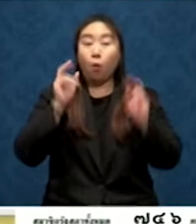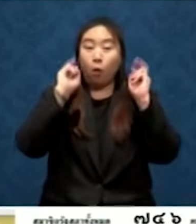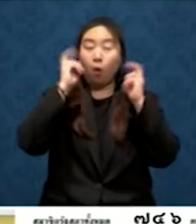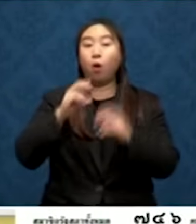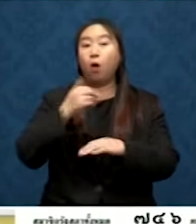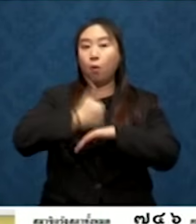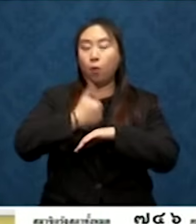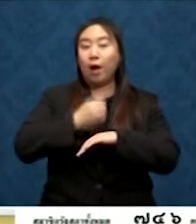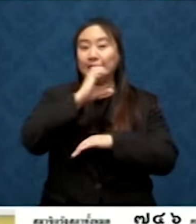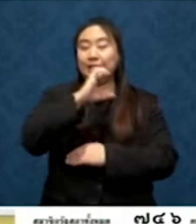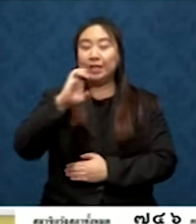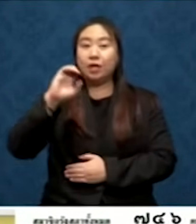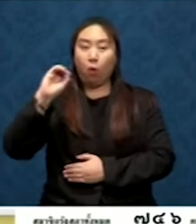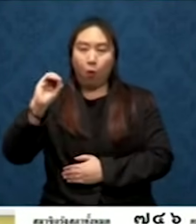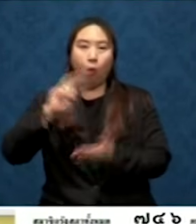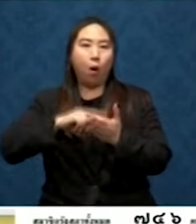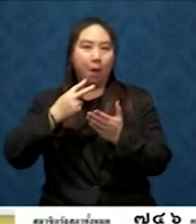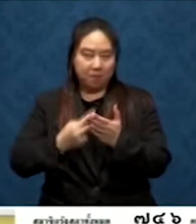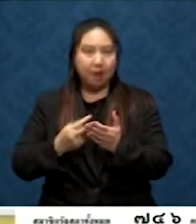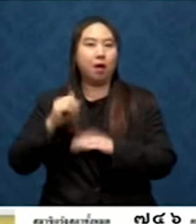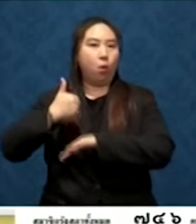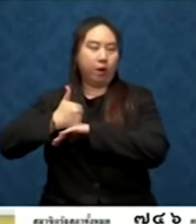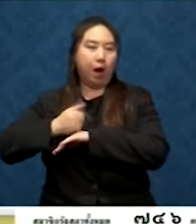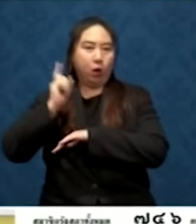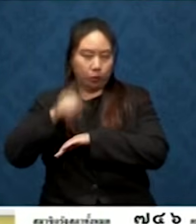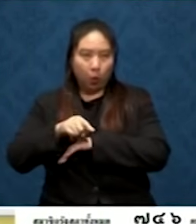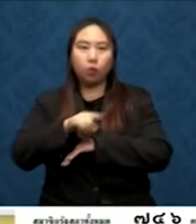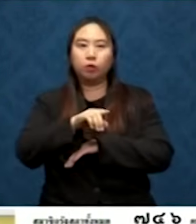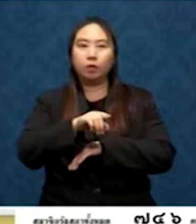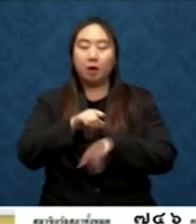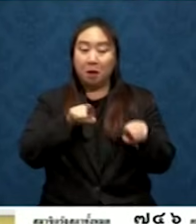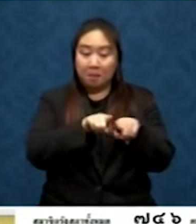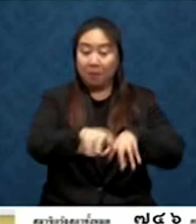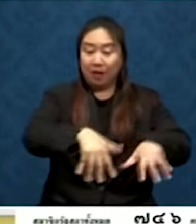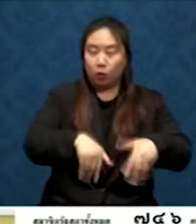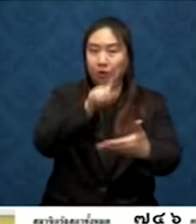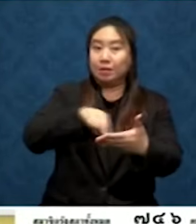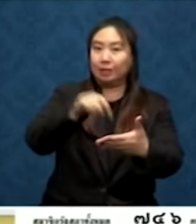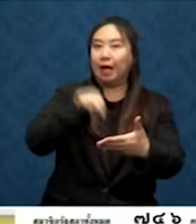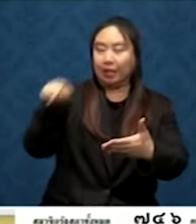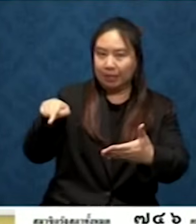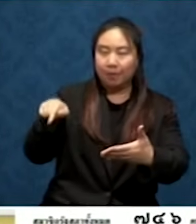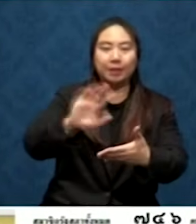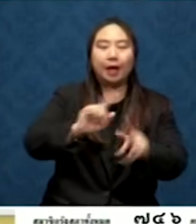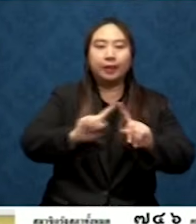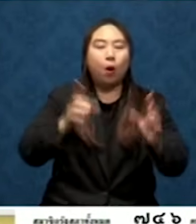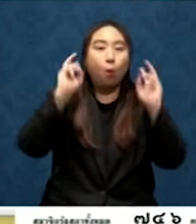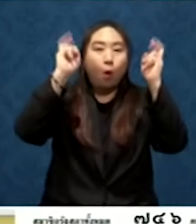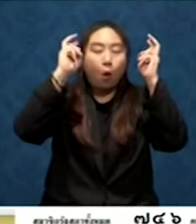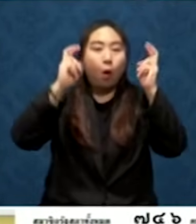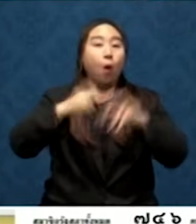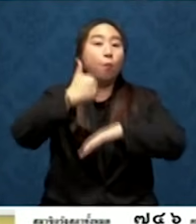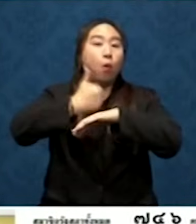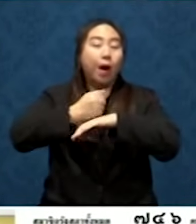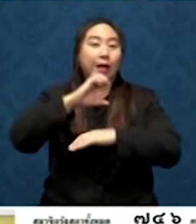ยึดโยงหรือรับผิดรับชอบกับพี่น้องประชาชนในพื้นที่ผ่านคูหาเลือกตั้งครับแต่แนวคิดเรื่องผู้ว่า CEOนั้นเป็นเพียงแนว